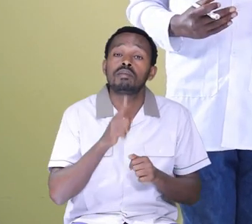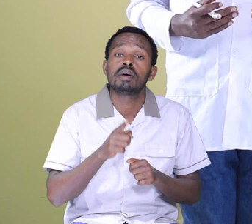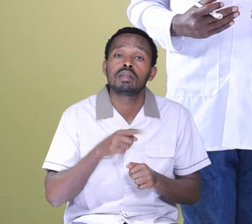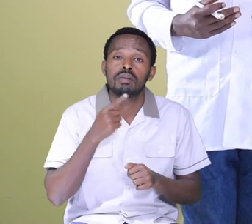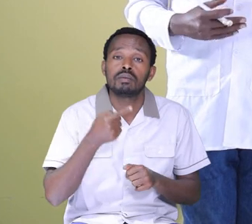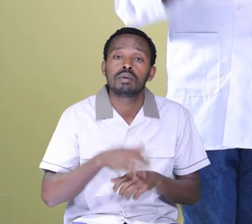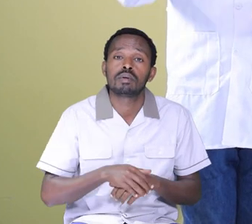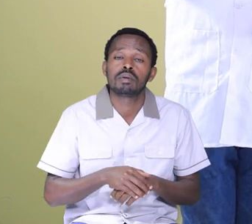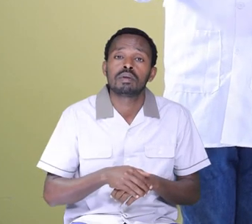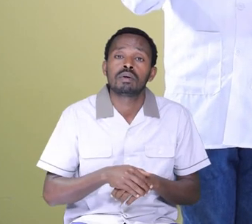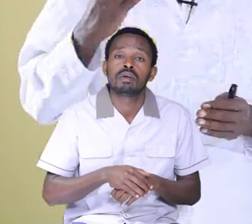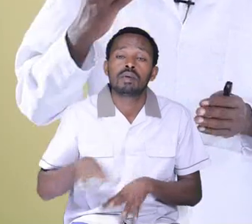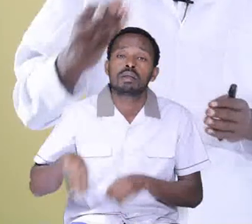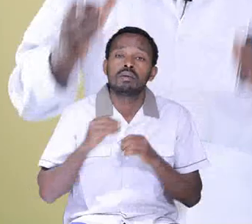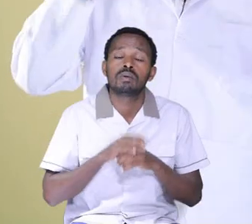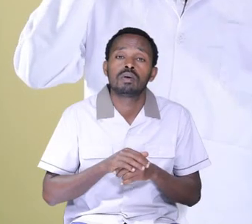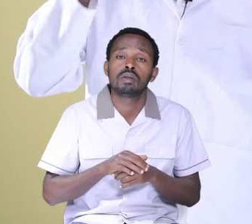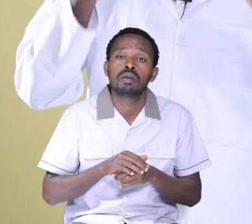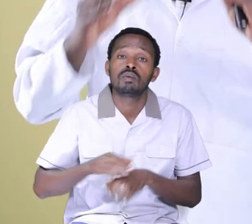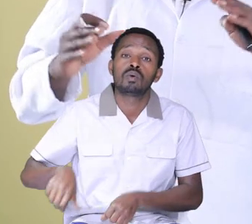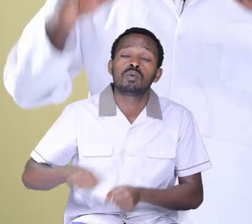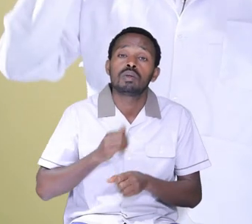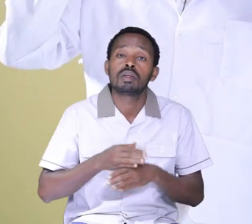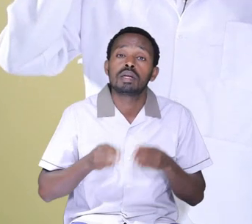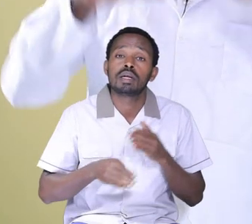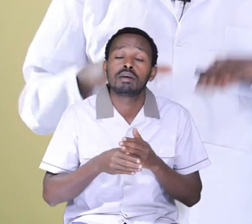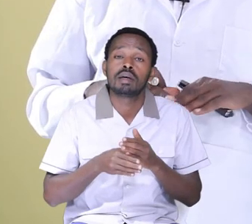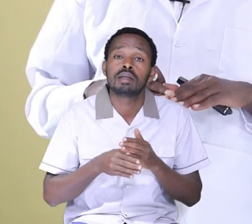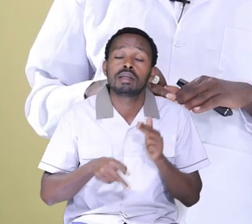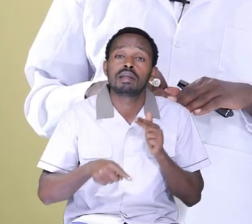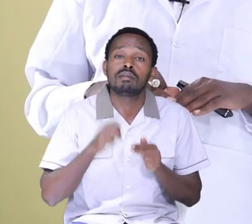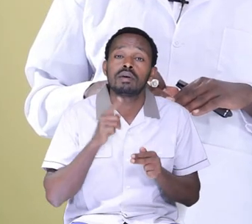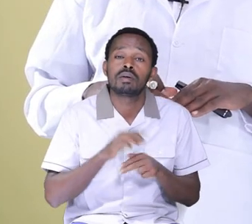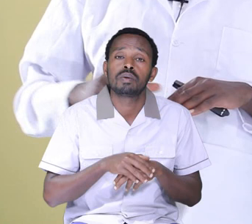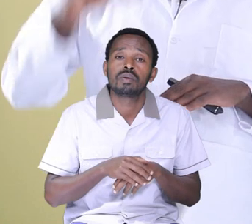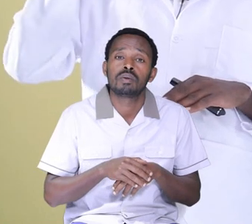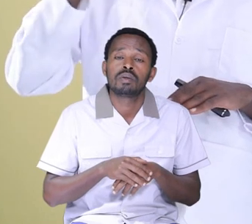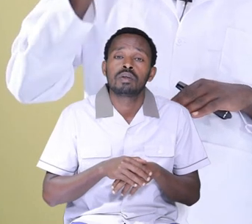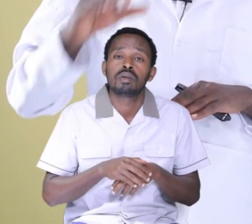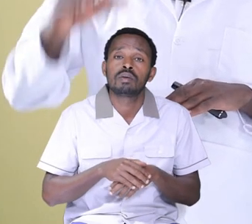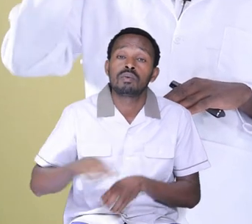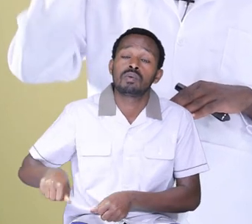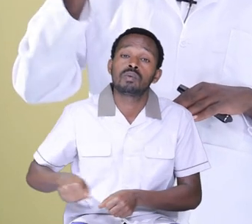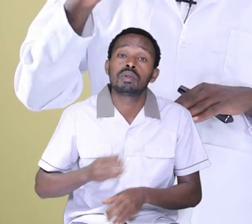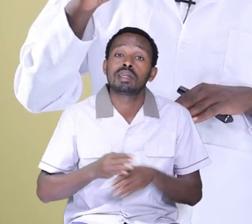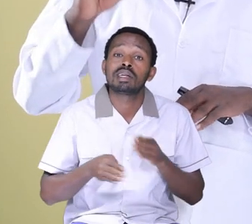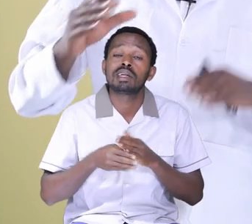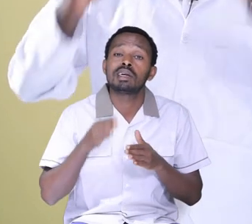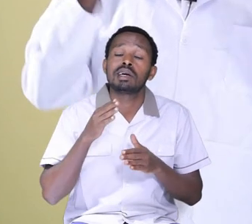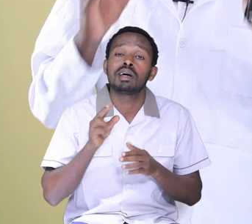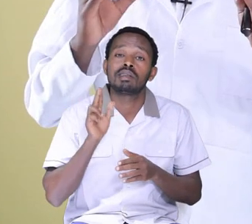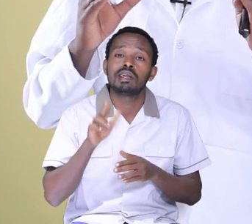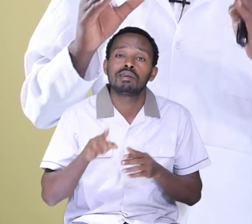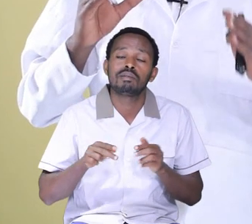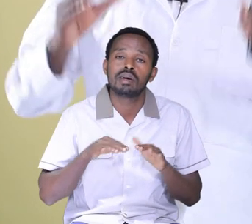jechuudha. Barattoota fonqolcha sadarkaa sadaffaa. Fonqolcha sadarkaa sadaffaa keessatti